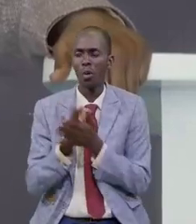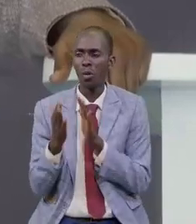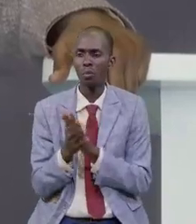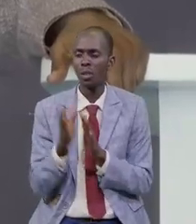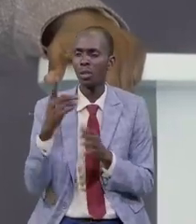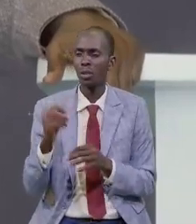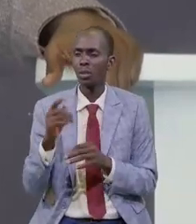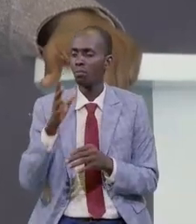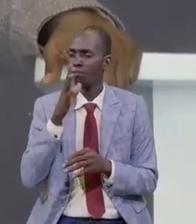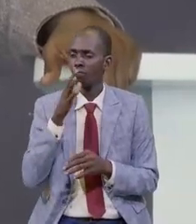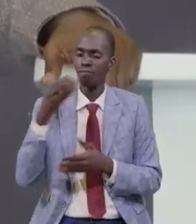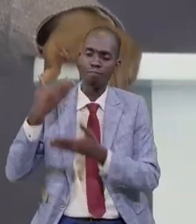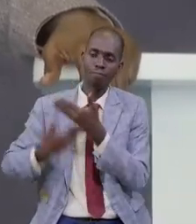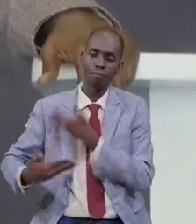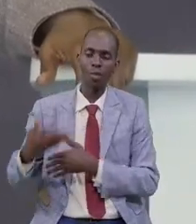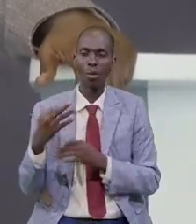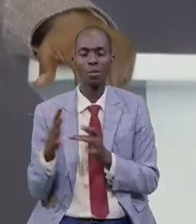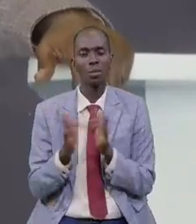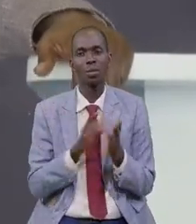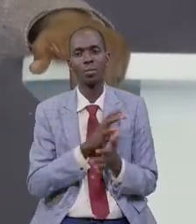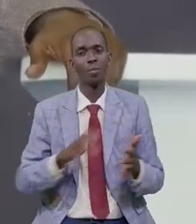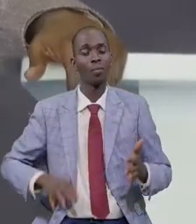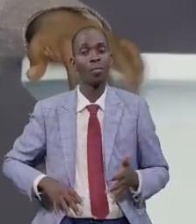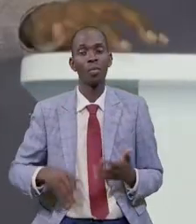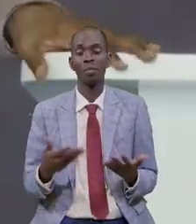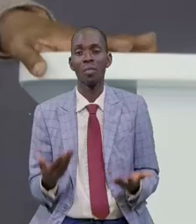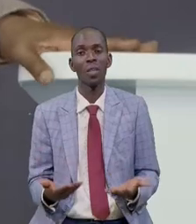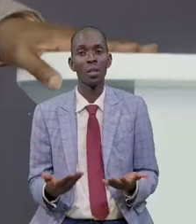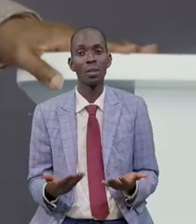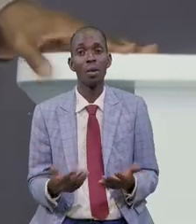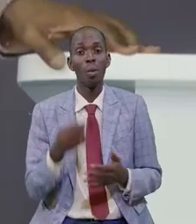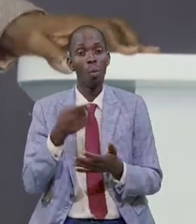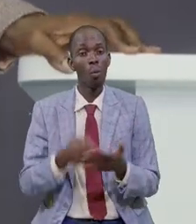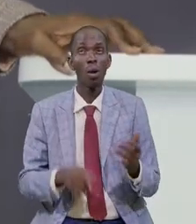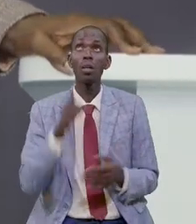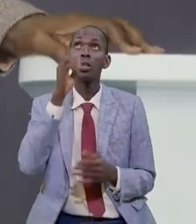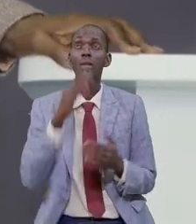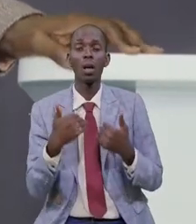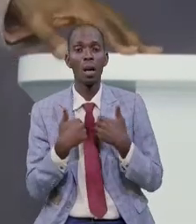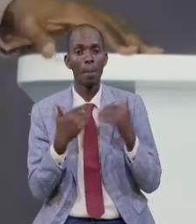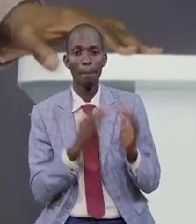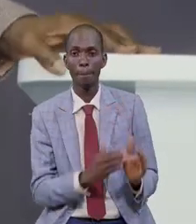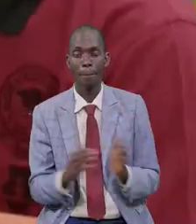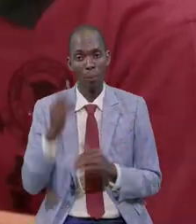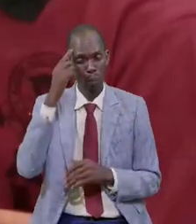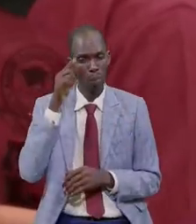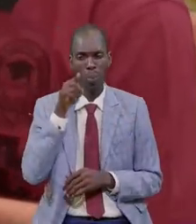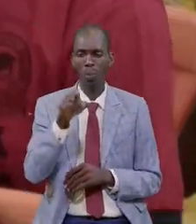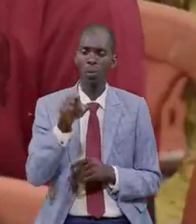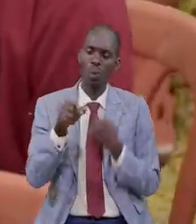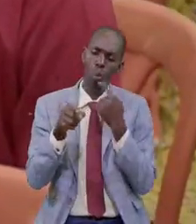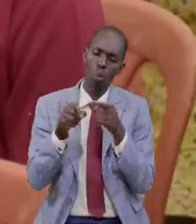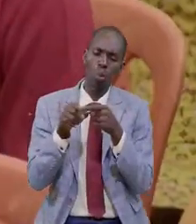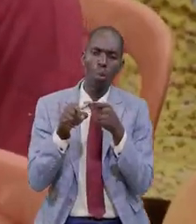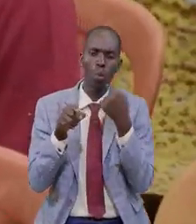entré dans le cœur de Naomi ce que Dieu a préparé pour to où es-tu là-bas